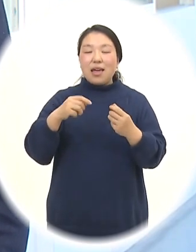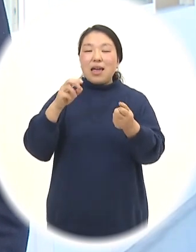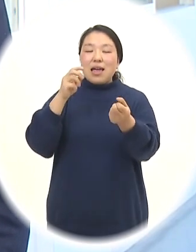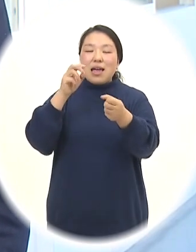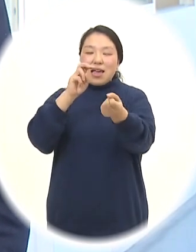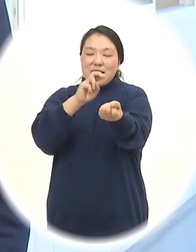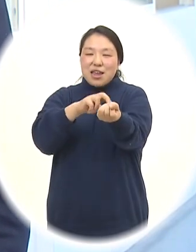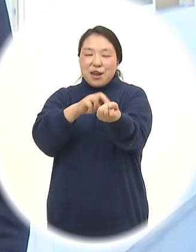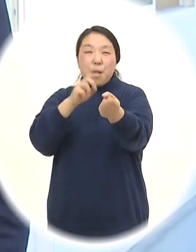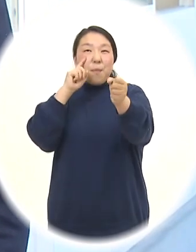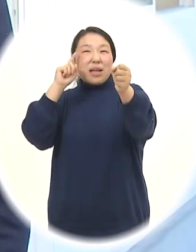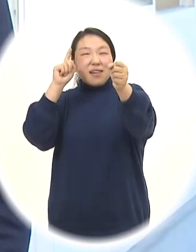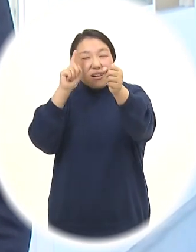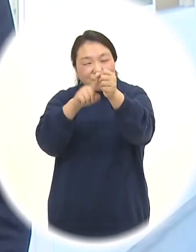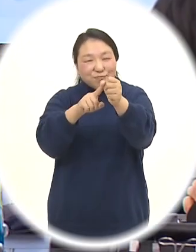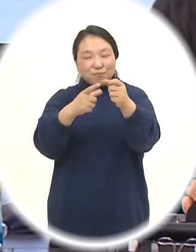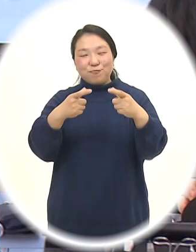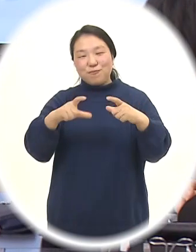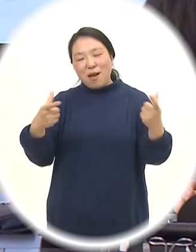なと思っております